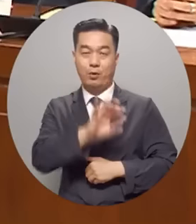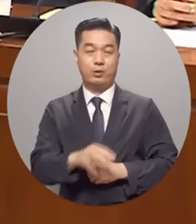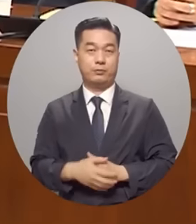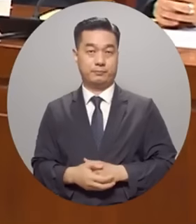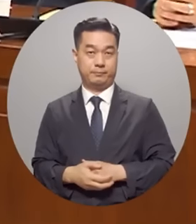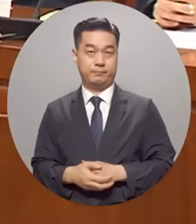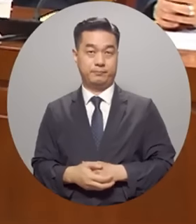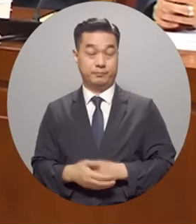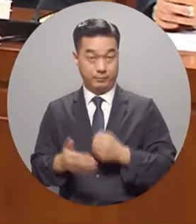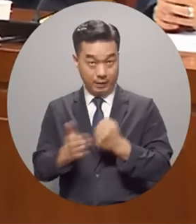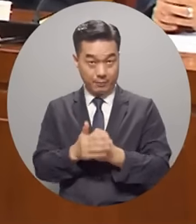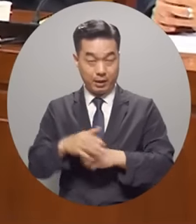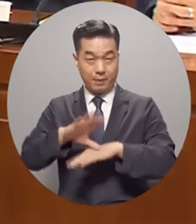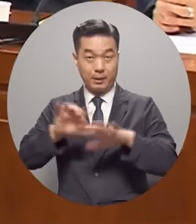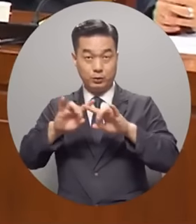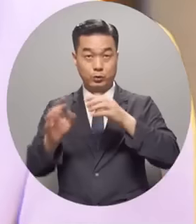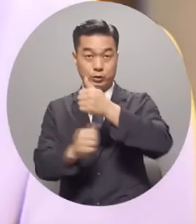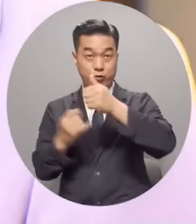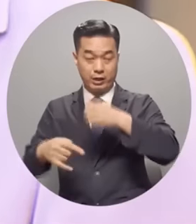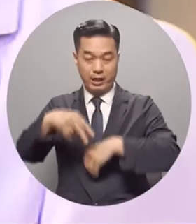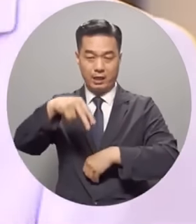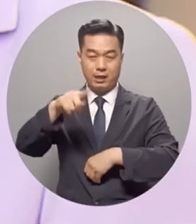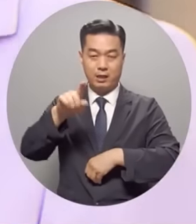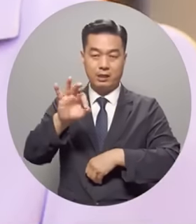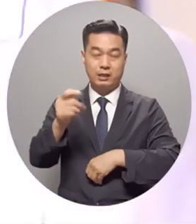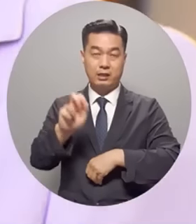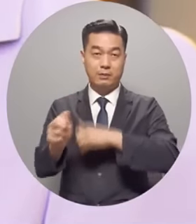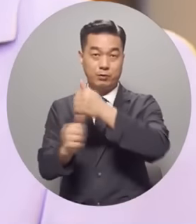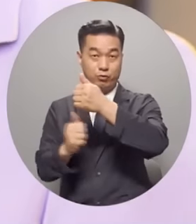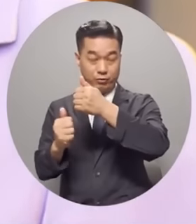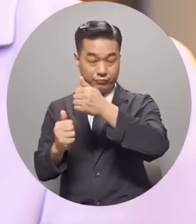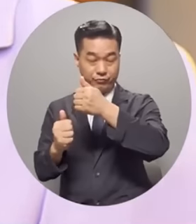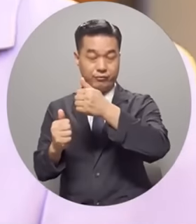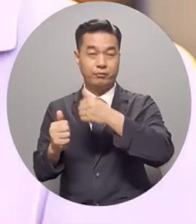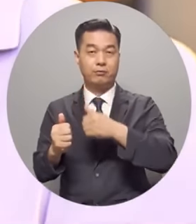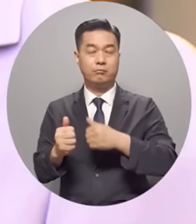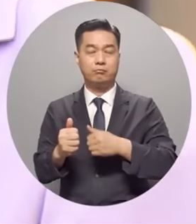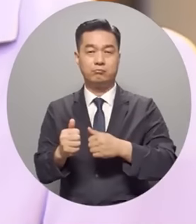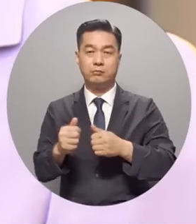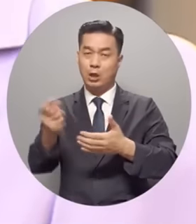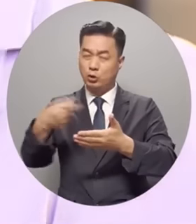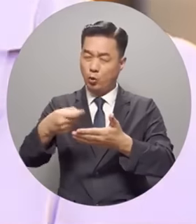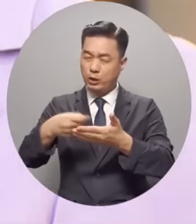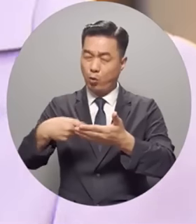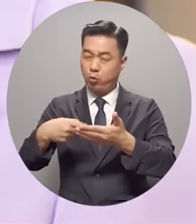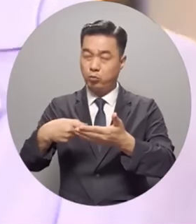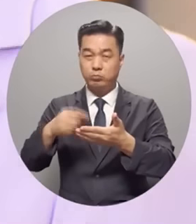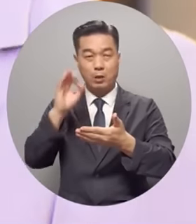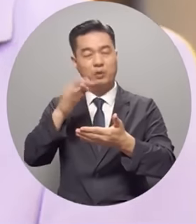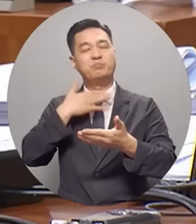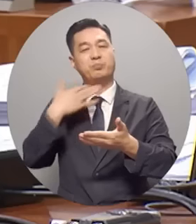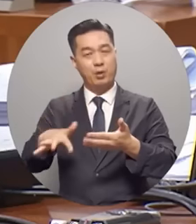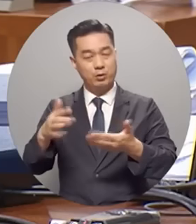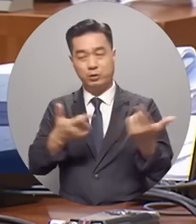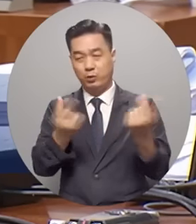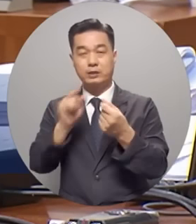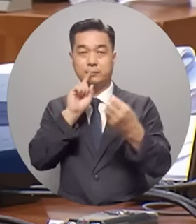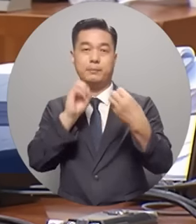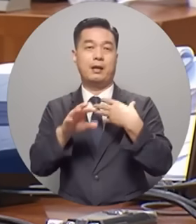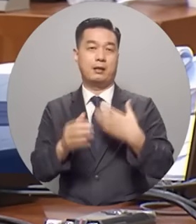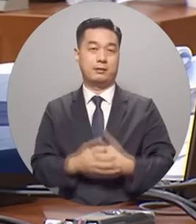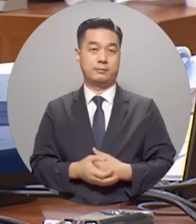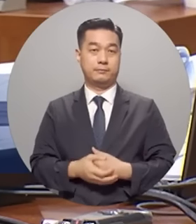그러면서도 방통위 상임위원과 고위 간부들은 속기록을 본 적은 없다며 한 목소리를 냈습니다.